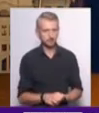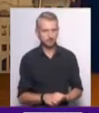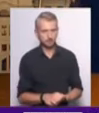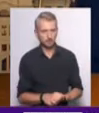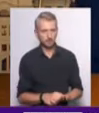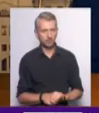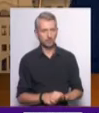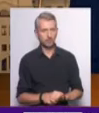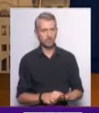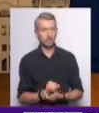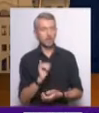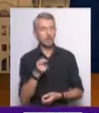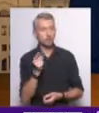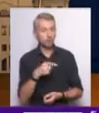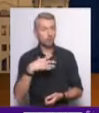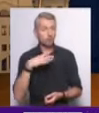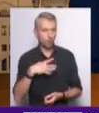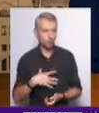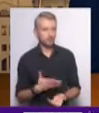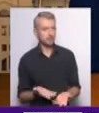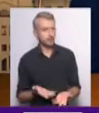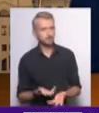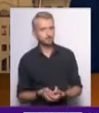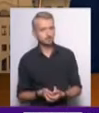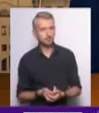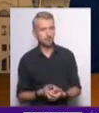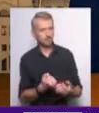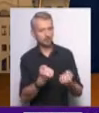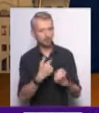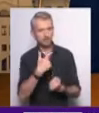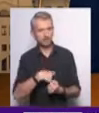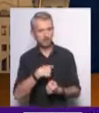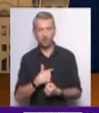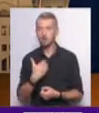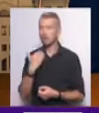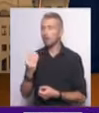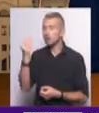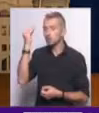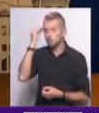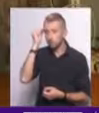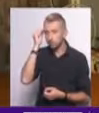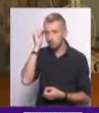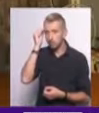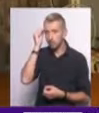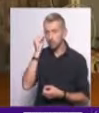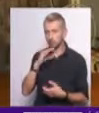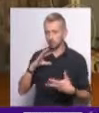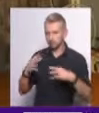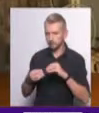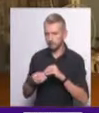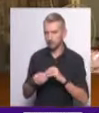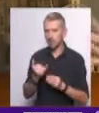оце неподобство. І тоді доводиться, скажімо так, захищати себе. Тобто, на вашу точку зору, сумуючи те, ми зараз